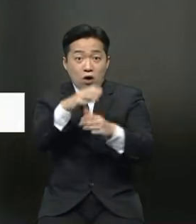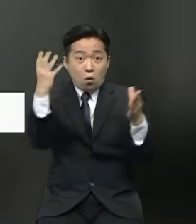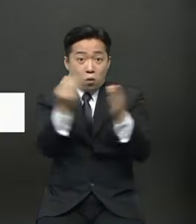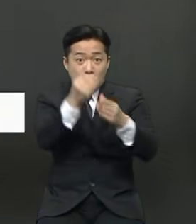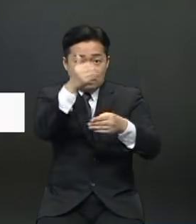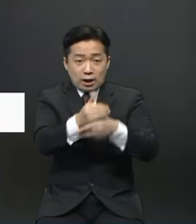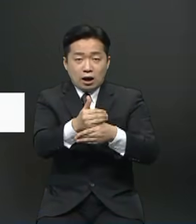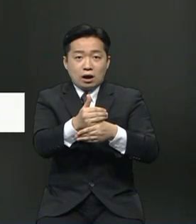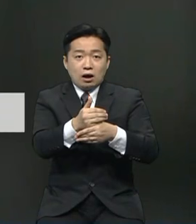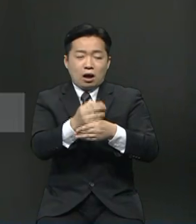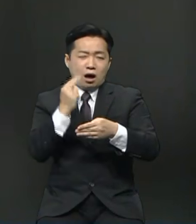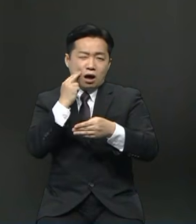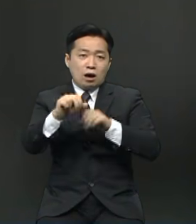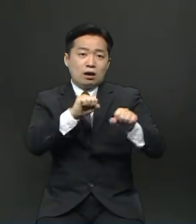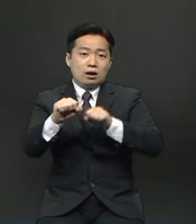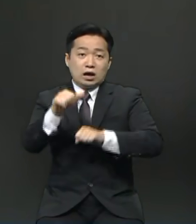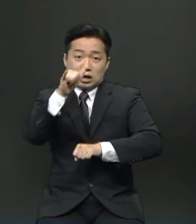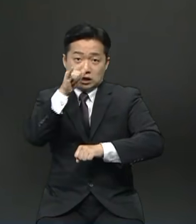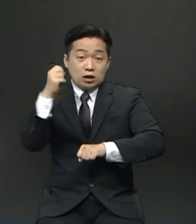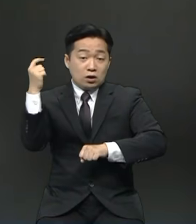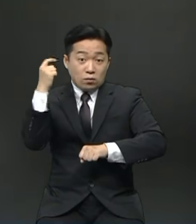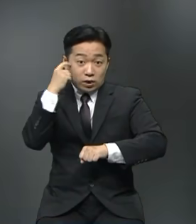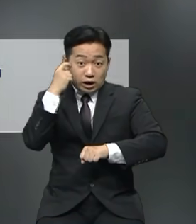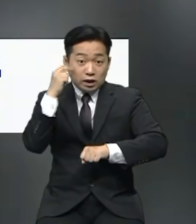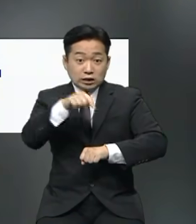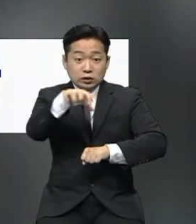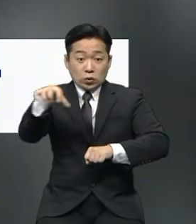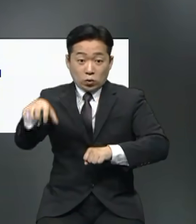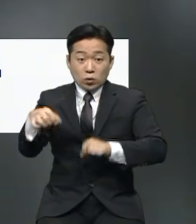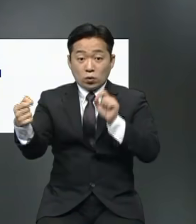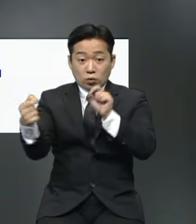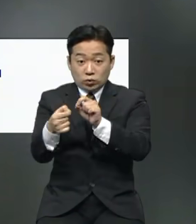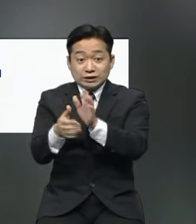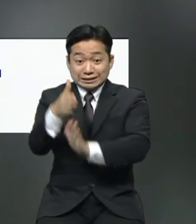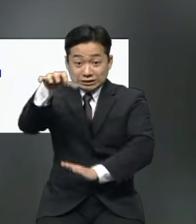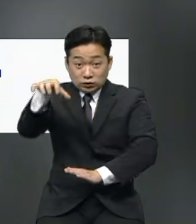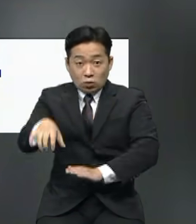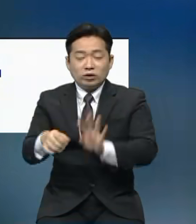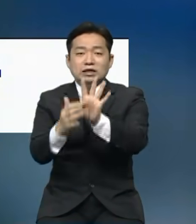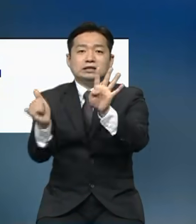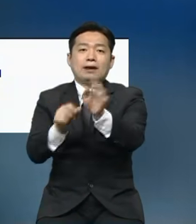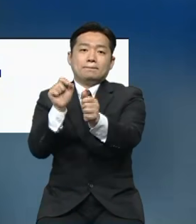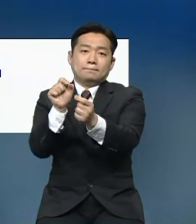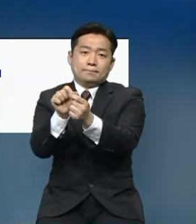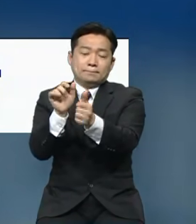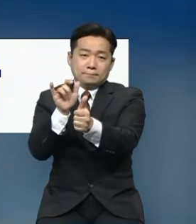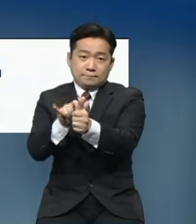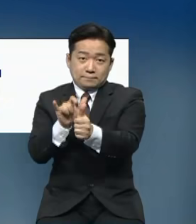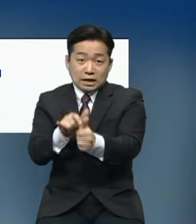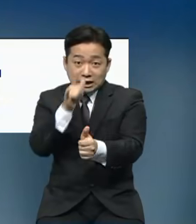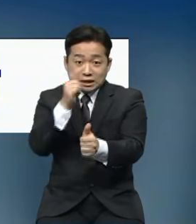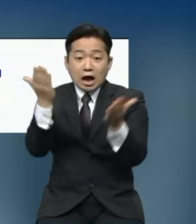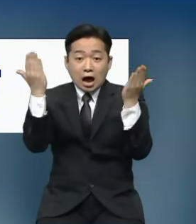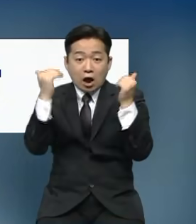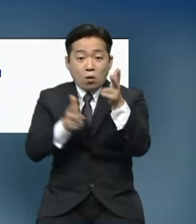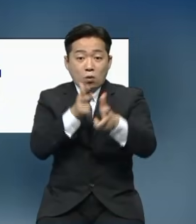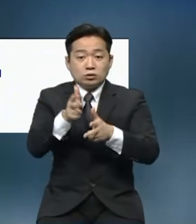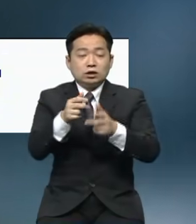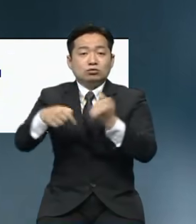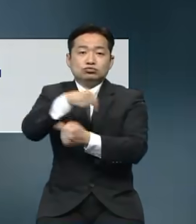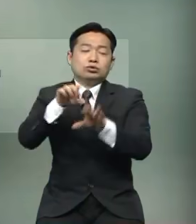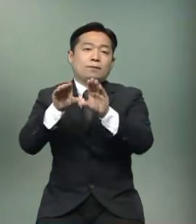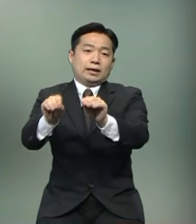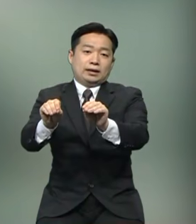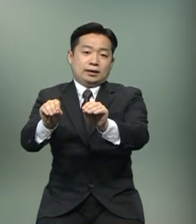극약 처방을 쓴 겁니다. 뚱닝 옆 도시의 수입 번호도 4명의 확진자가 나오면서 학교 수업과 공장 가동을